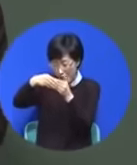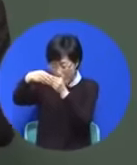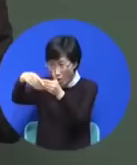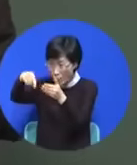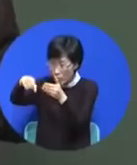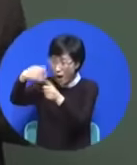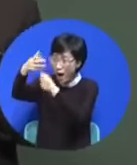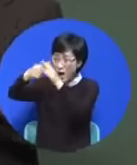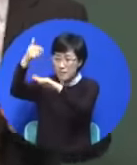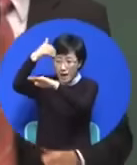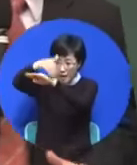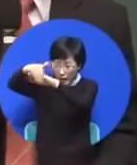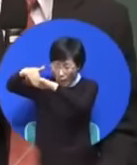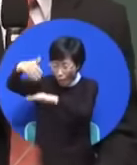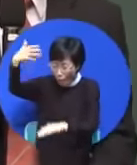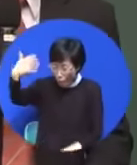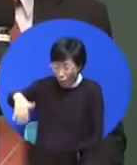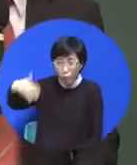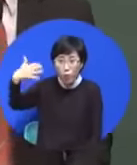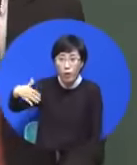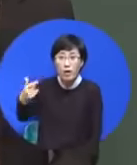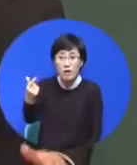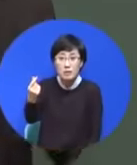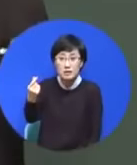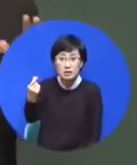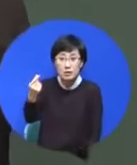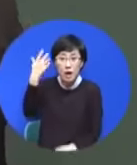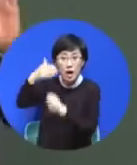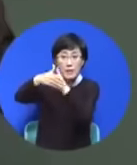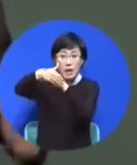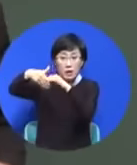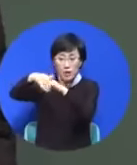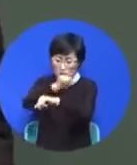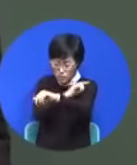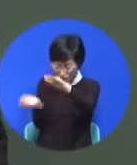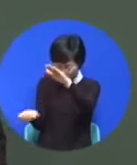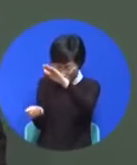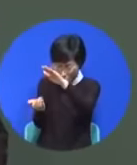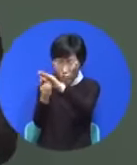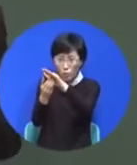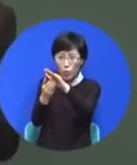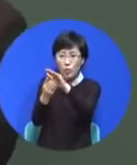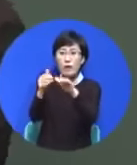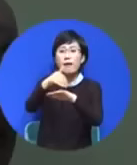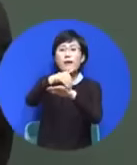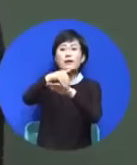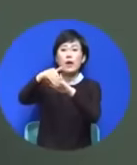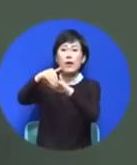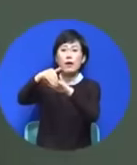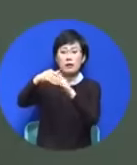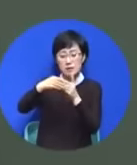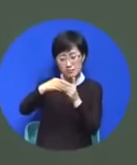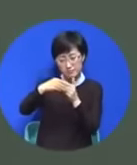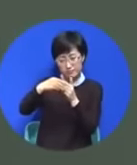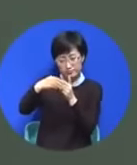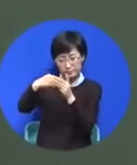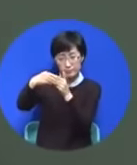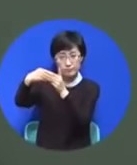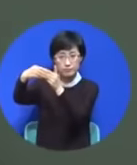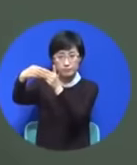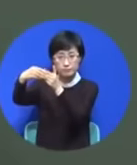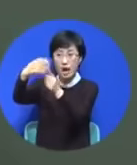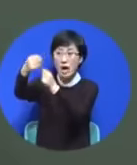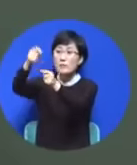계획이요 그죠 하나님의 계획 중의 계획이라는 하나님의 절대